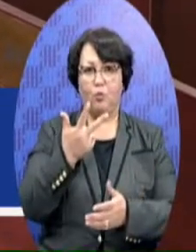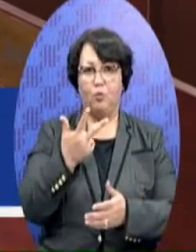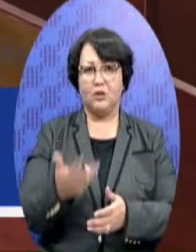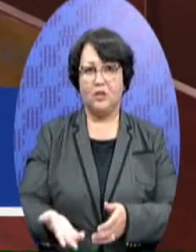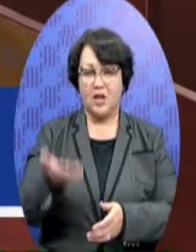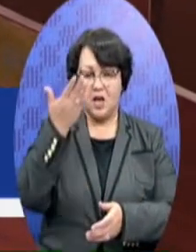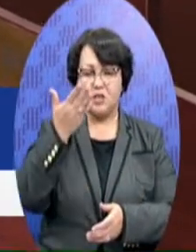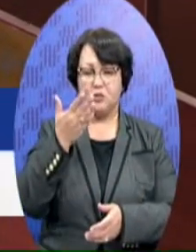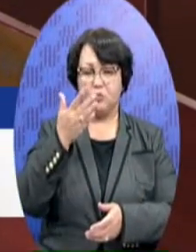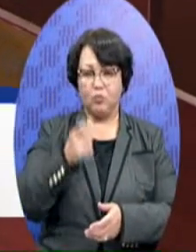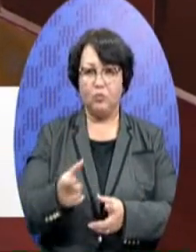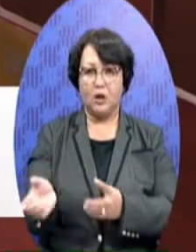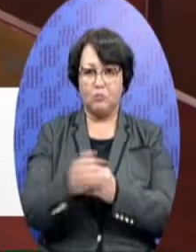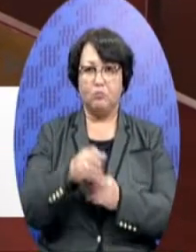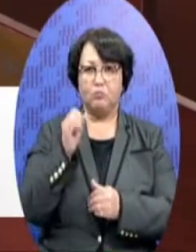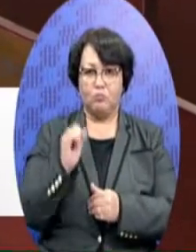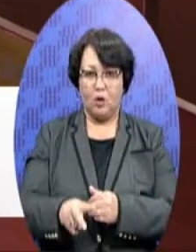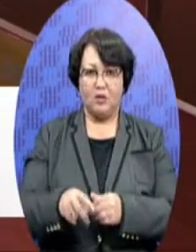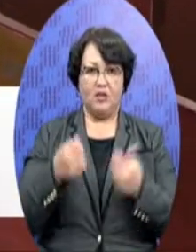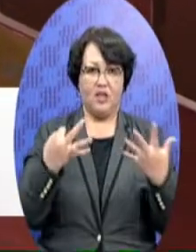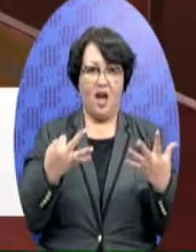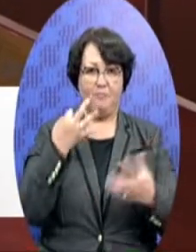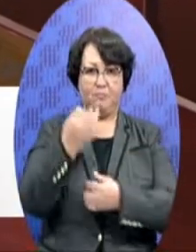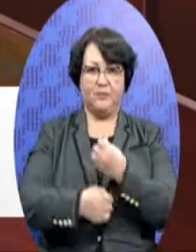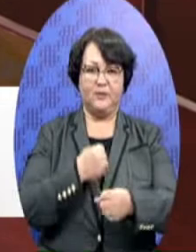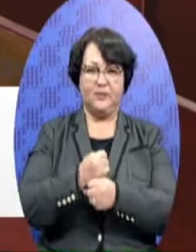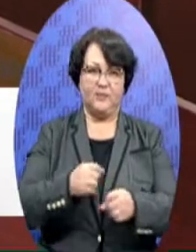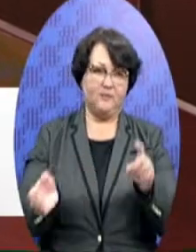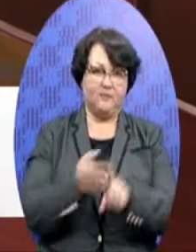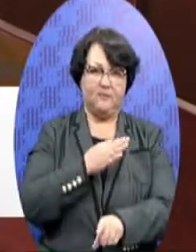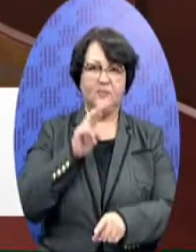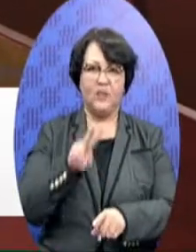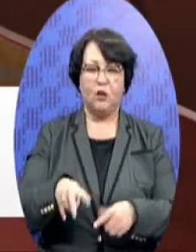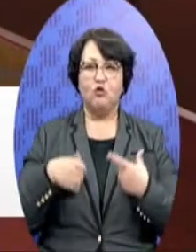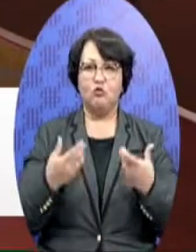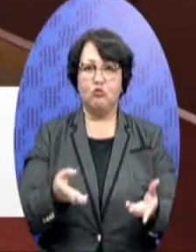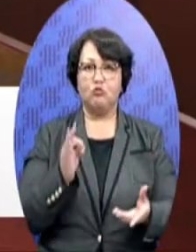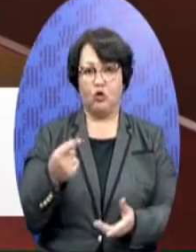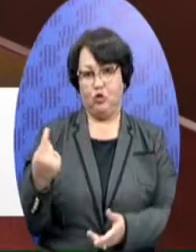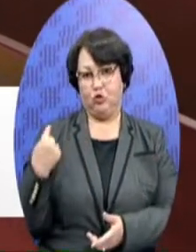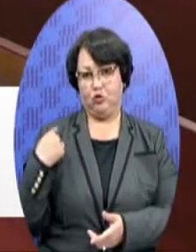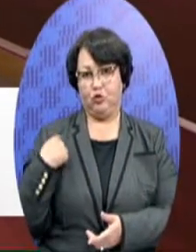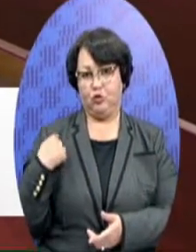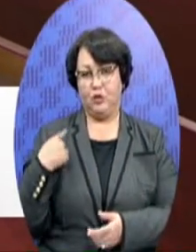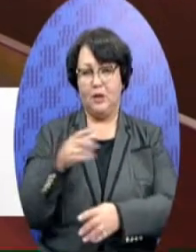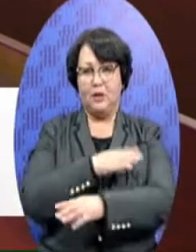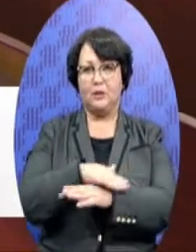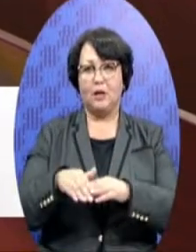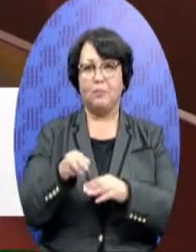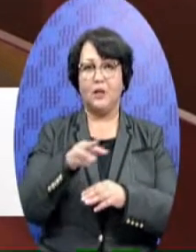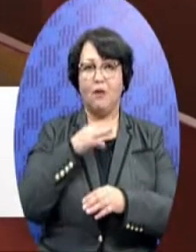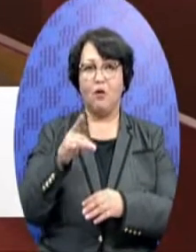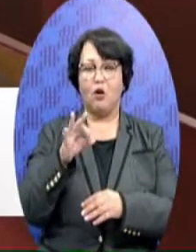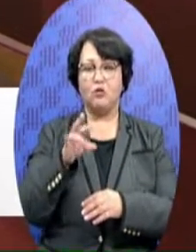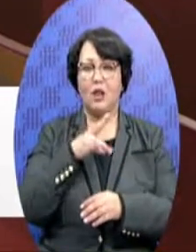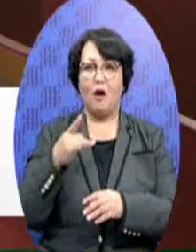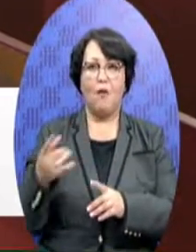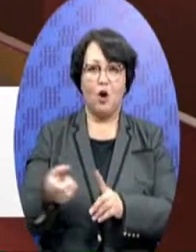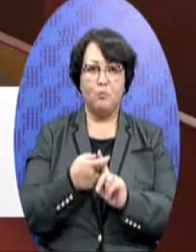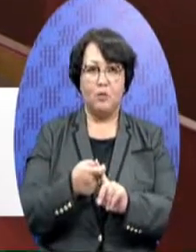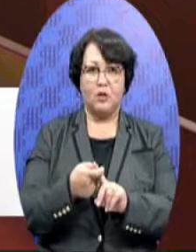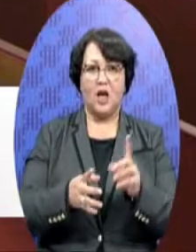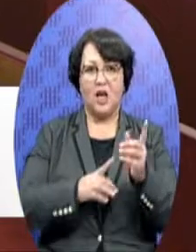амнаас хохирсон бол тухайн арганд 8 жил хүртэлх ял оноож байгаа маа. За, өчигдөрл гэхэд зам тээврийн осолтой холбоотой хэрэг маргаан